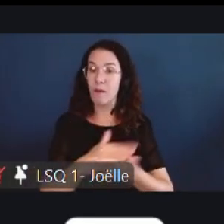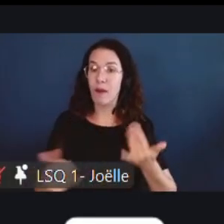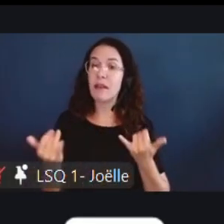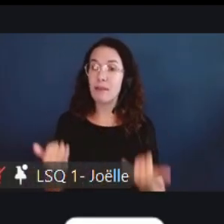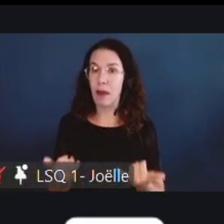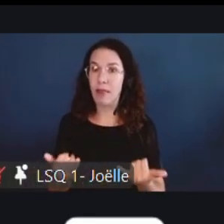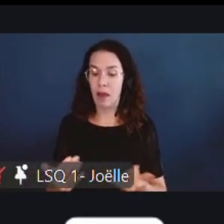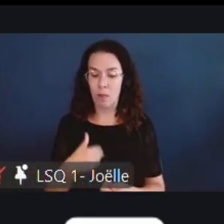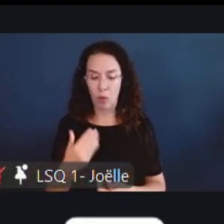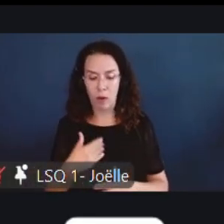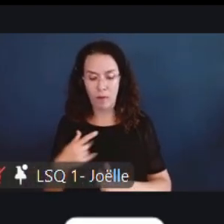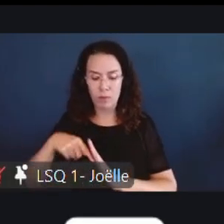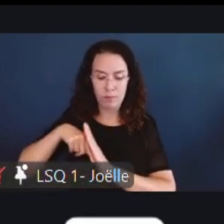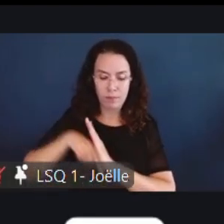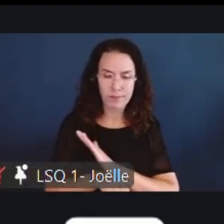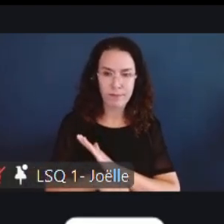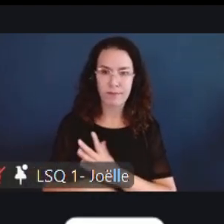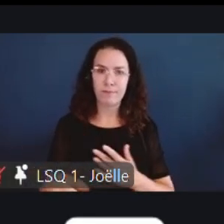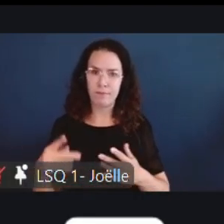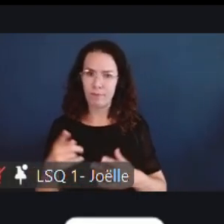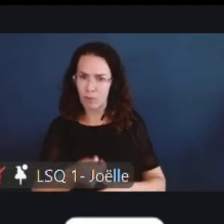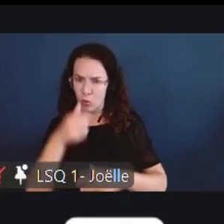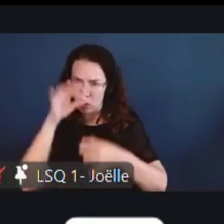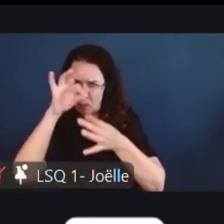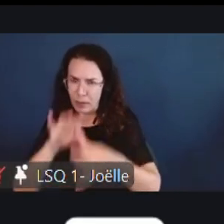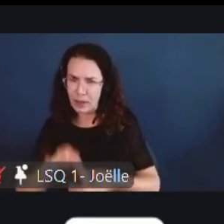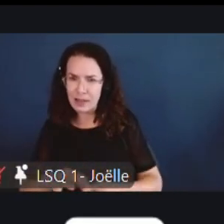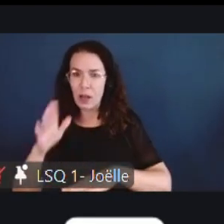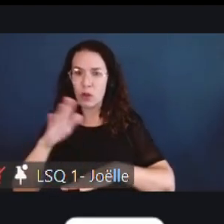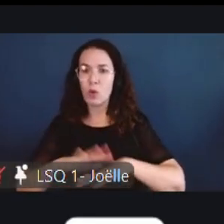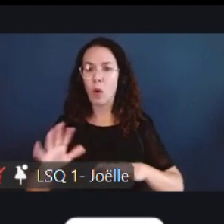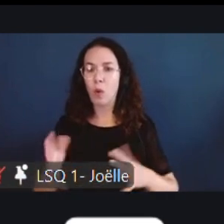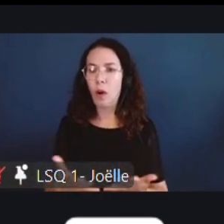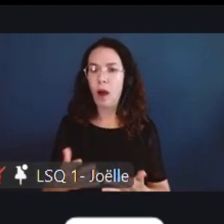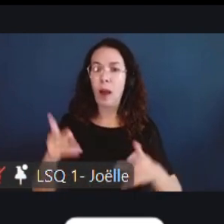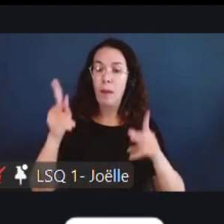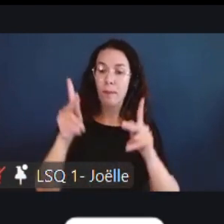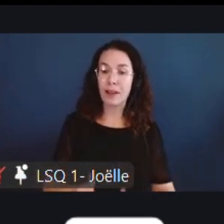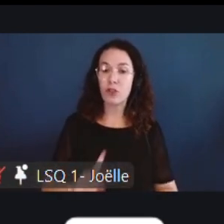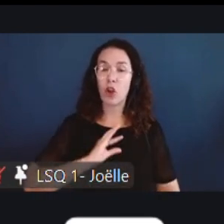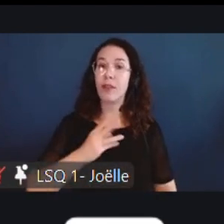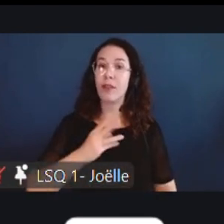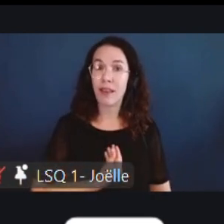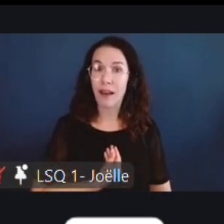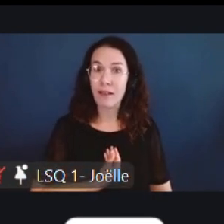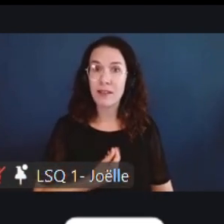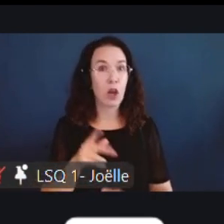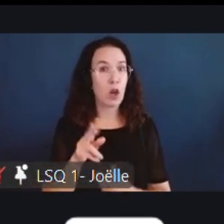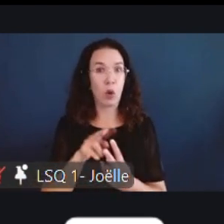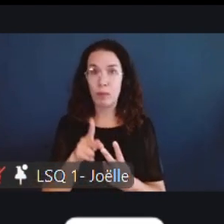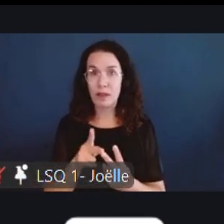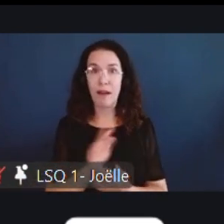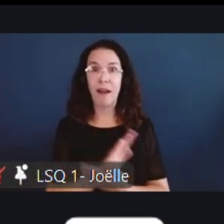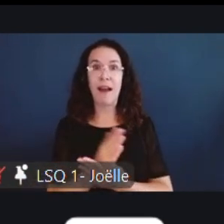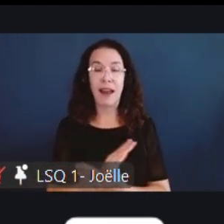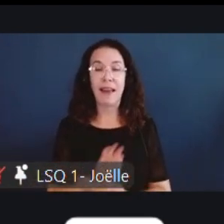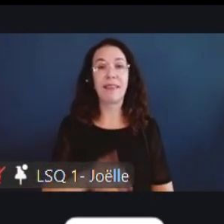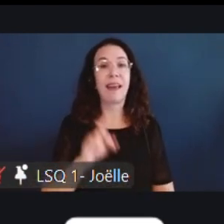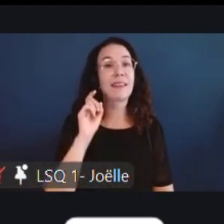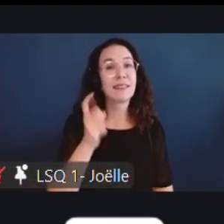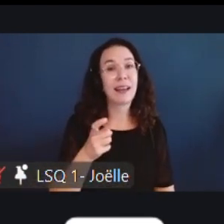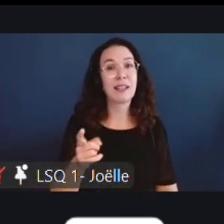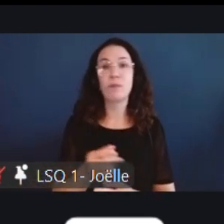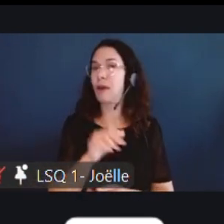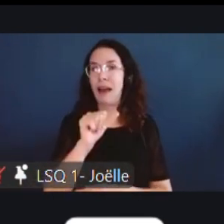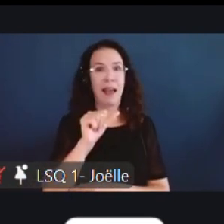pour approfondir nos connaissances, entre autres sur le vécu de personnes trans, non-binaires, intersexes et asexuelles,